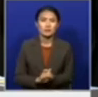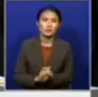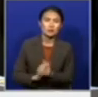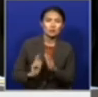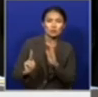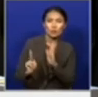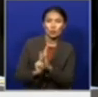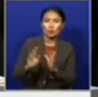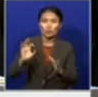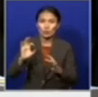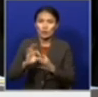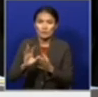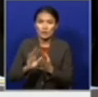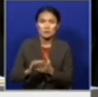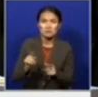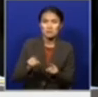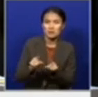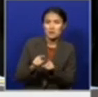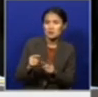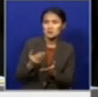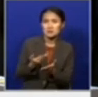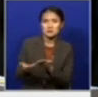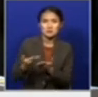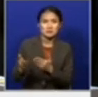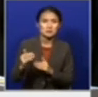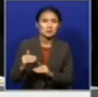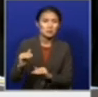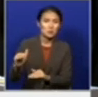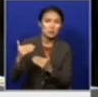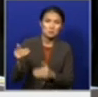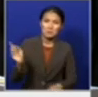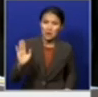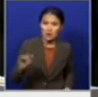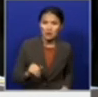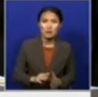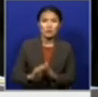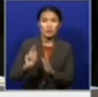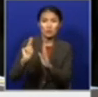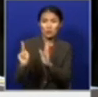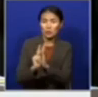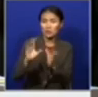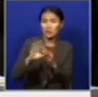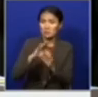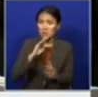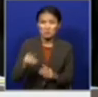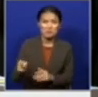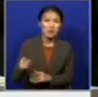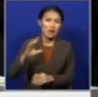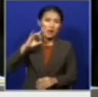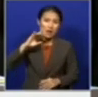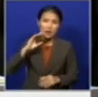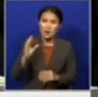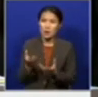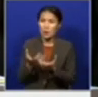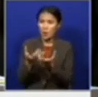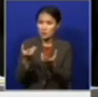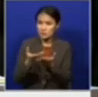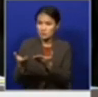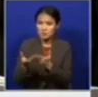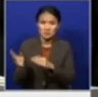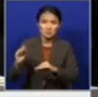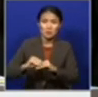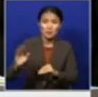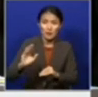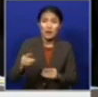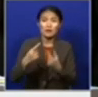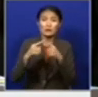เพื่อปกป้องผลประโยชน์ของประเทศได้ด้วยการใช้มาตรการต่างๆไม่ว่าจะเป็นมาตรการที่ไม่ใช่ภาษีมาตรการ